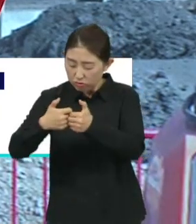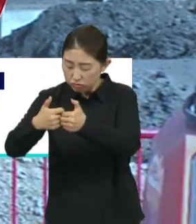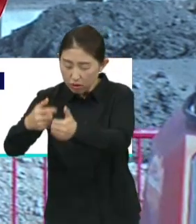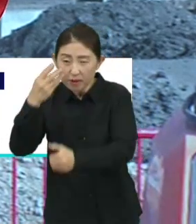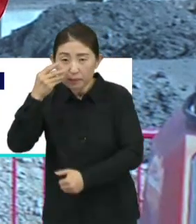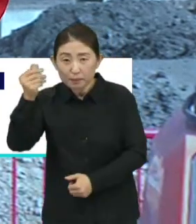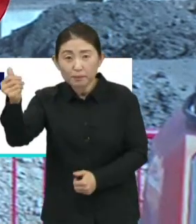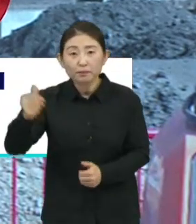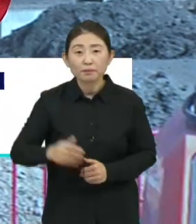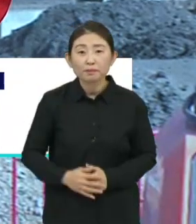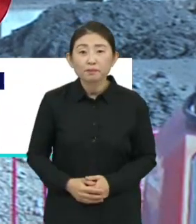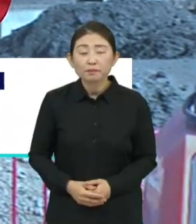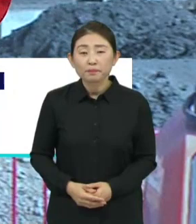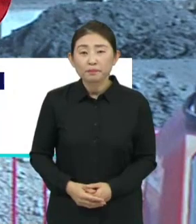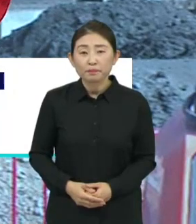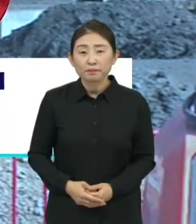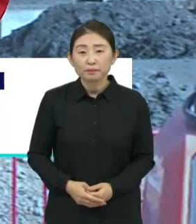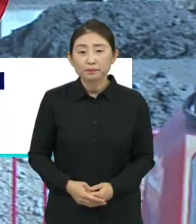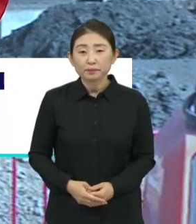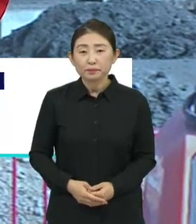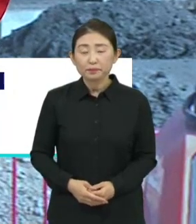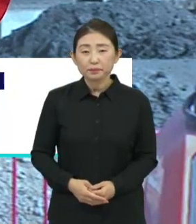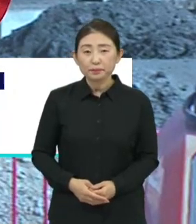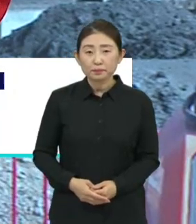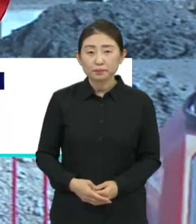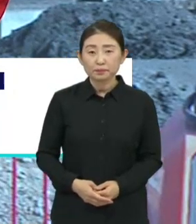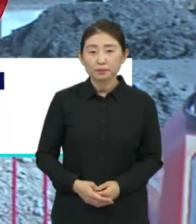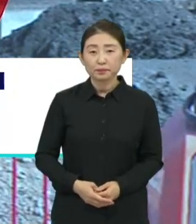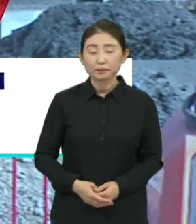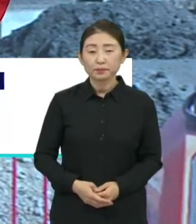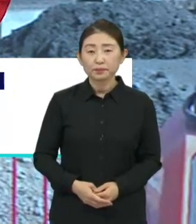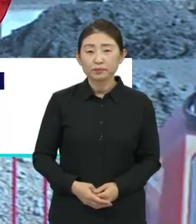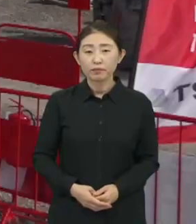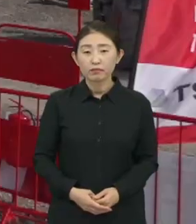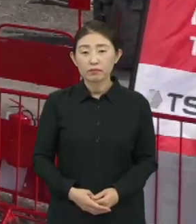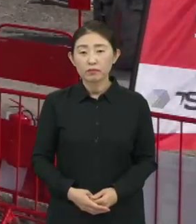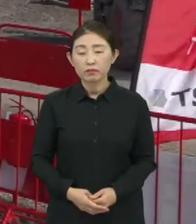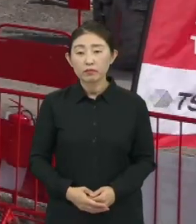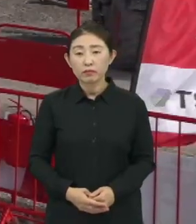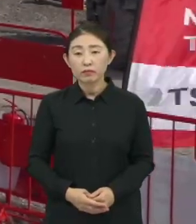성공했습니다. 네덜란드 현지에서 장석영 기자가 전해드립니다.